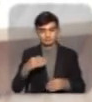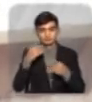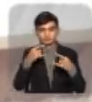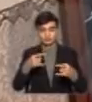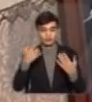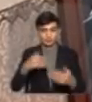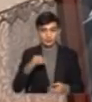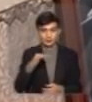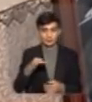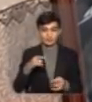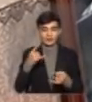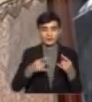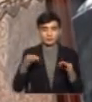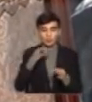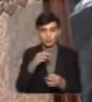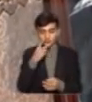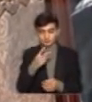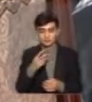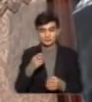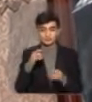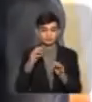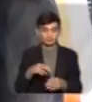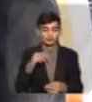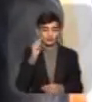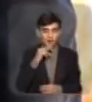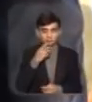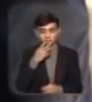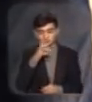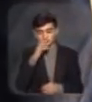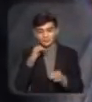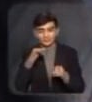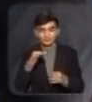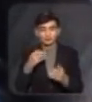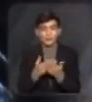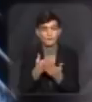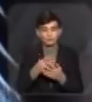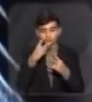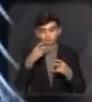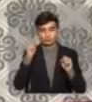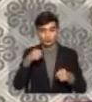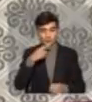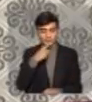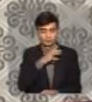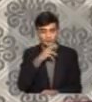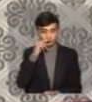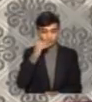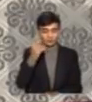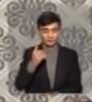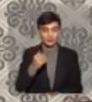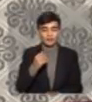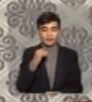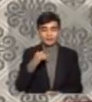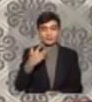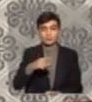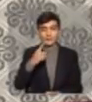анық, түстері қанық теледидардан енді асықпай отырып, шай ішіп жаңалықтар көруге болады, дейді отағасы. 31-ші